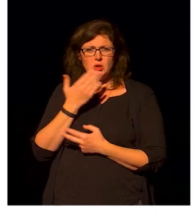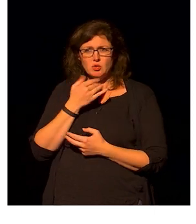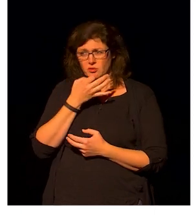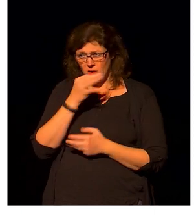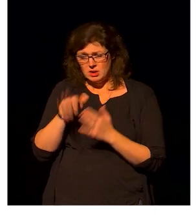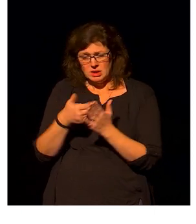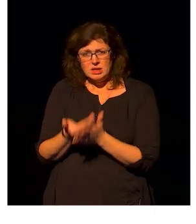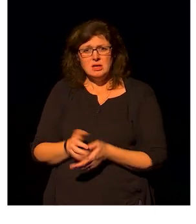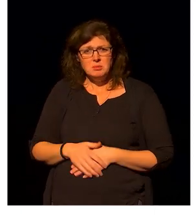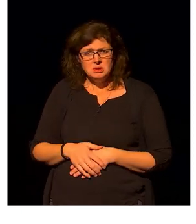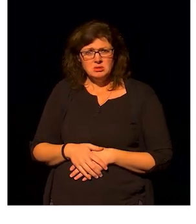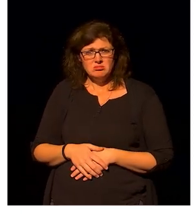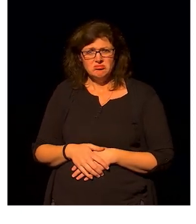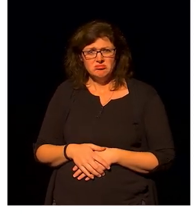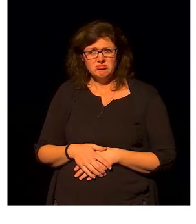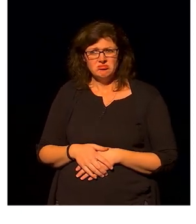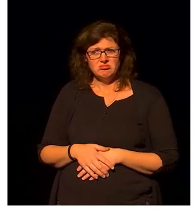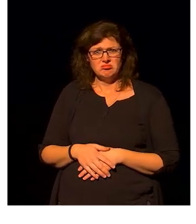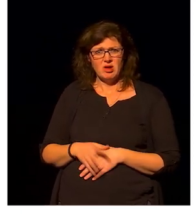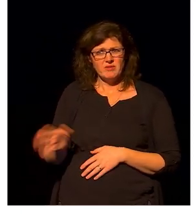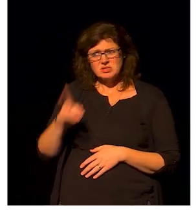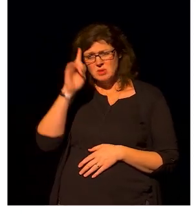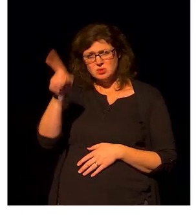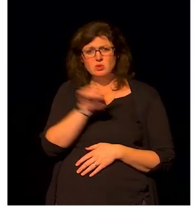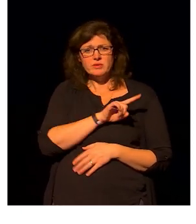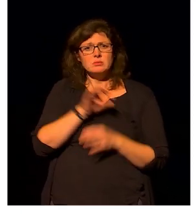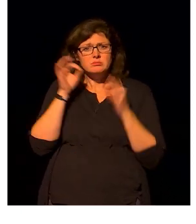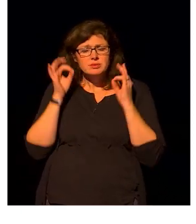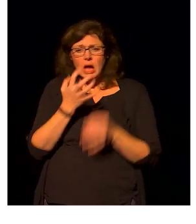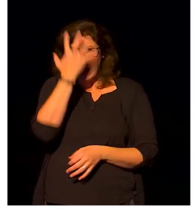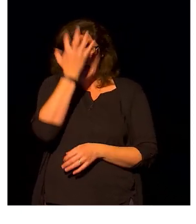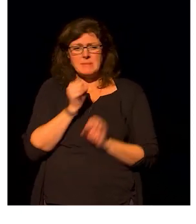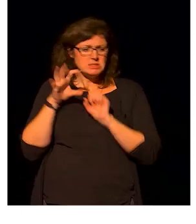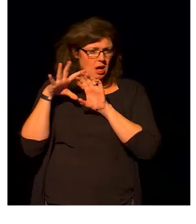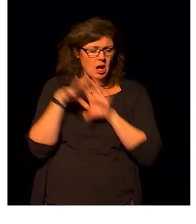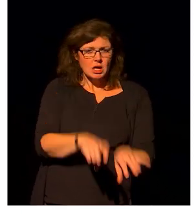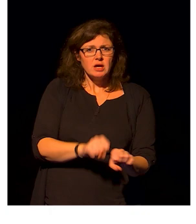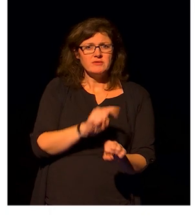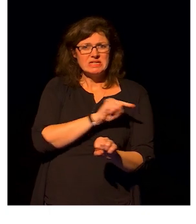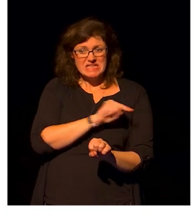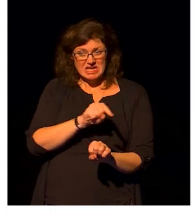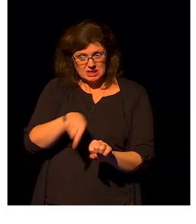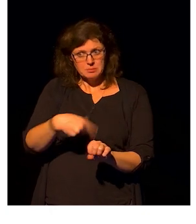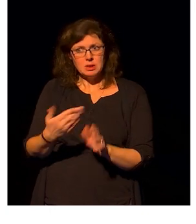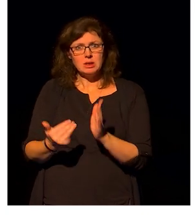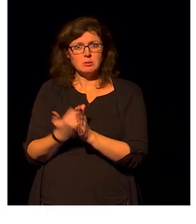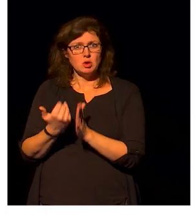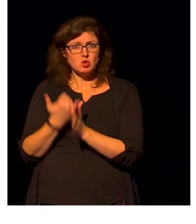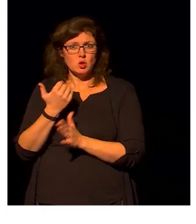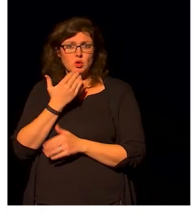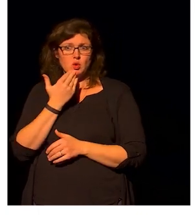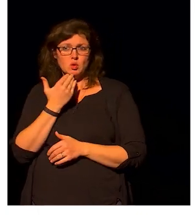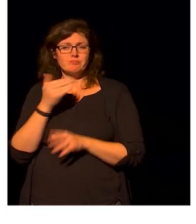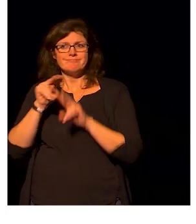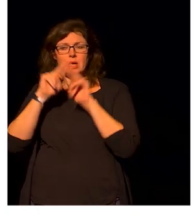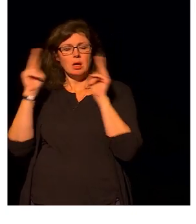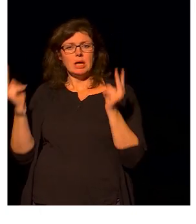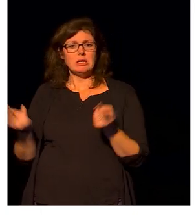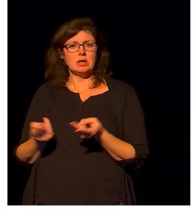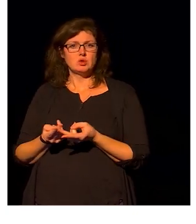seit dem Angriff der Hamas? Wir haben